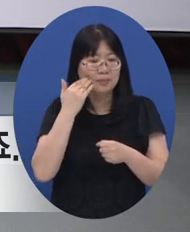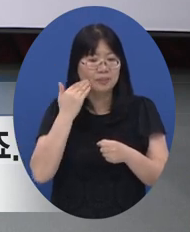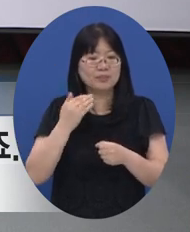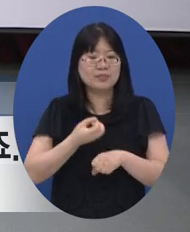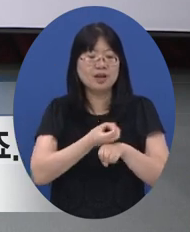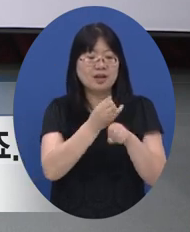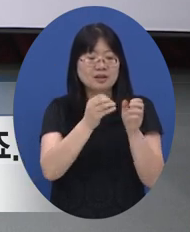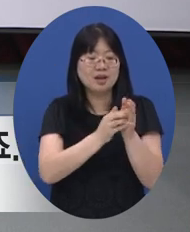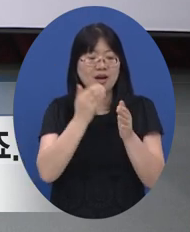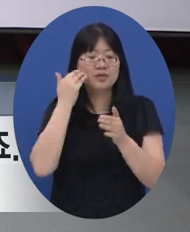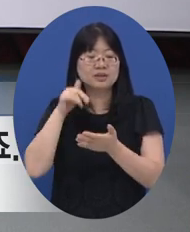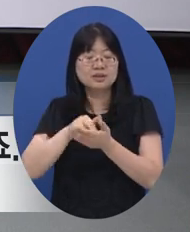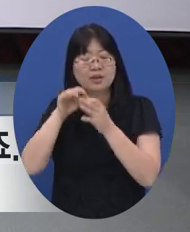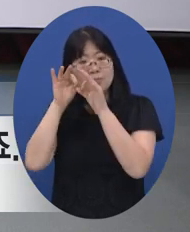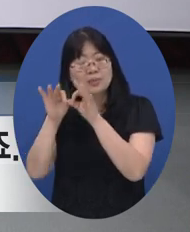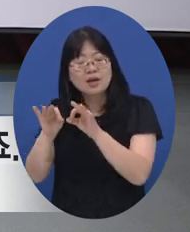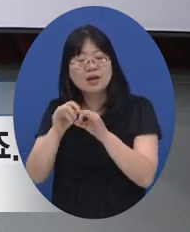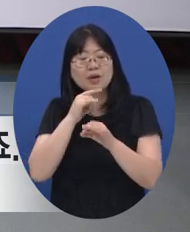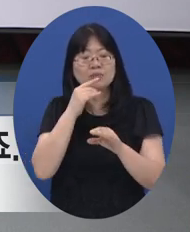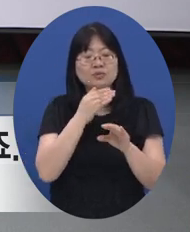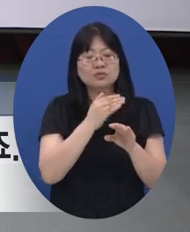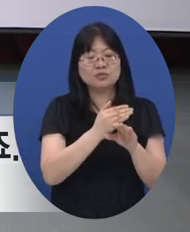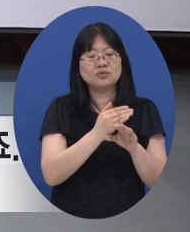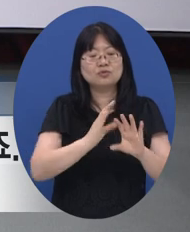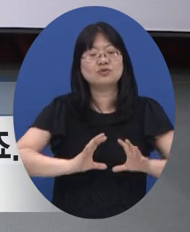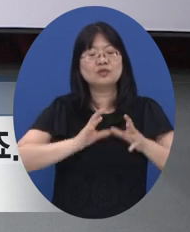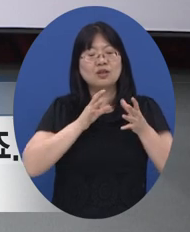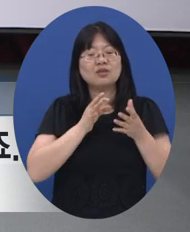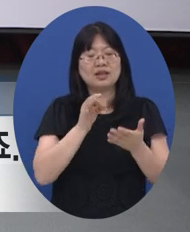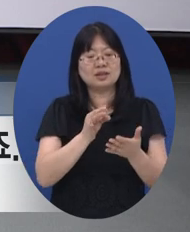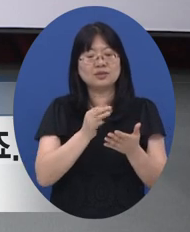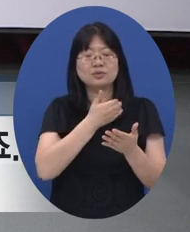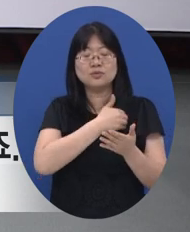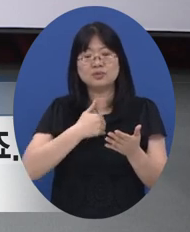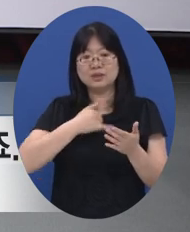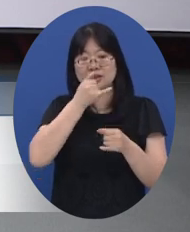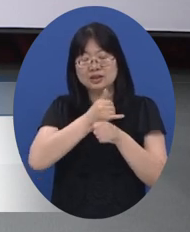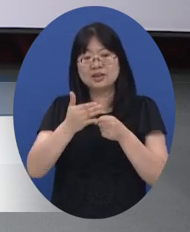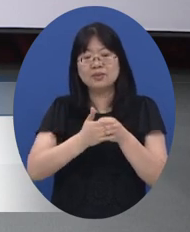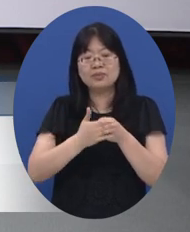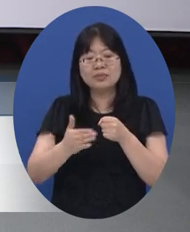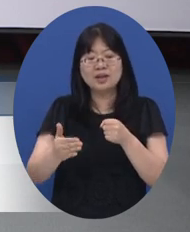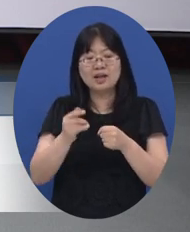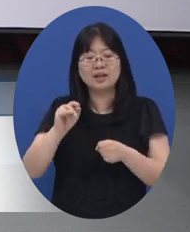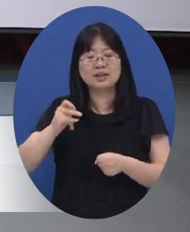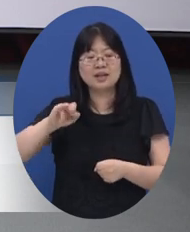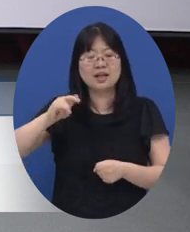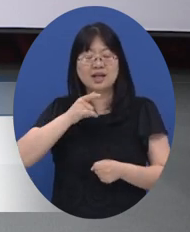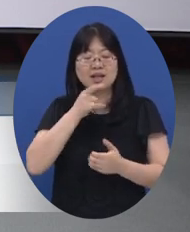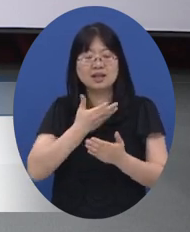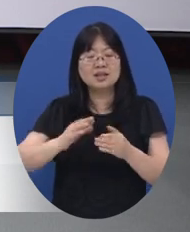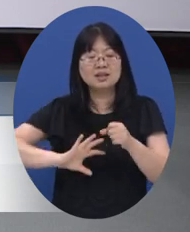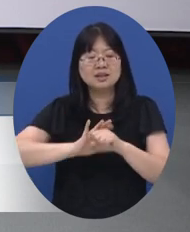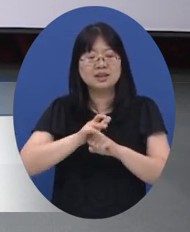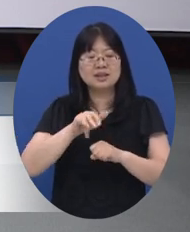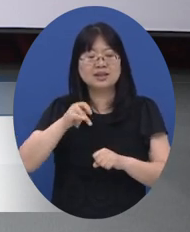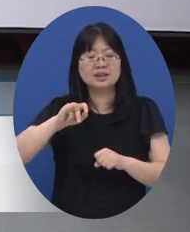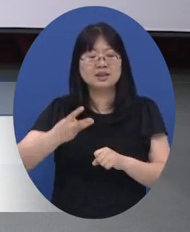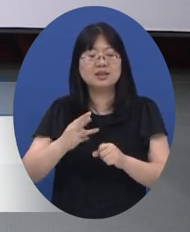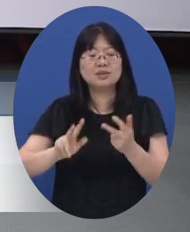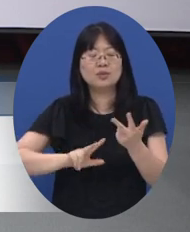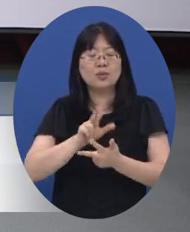들여다봤고 봤을 때도 국제적 가치가 충분히 있다고 생각합니다. 그래서 이 한탄강 세계지질공원